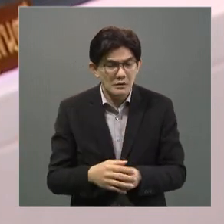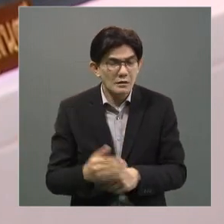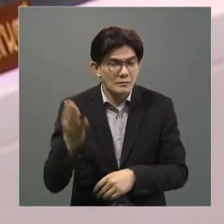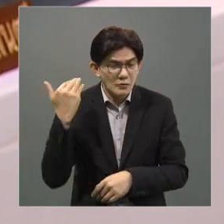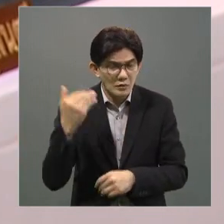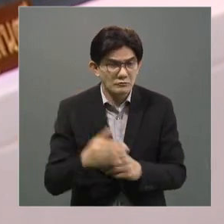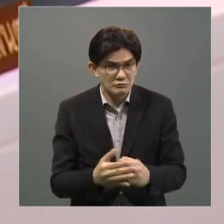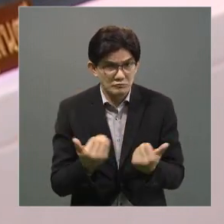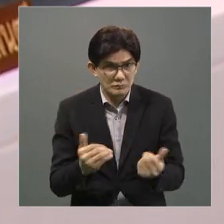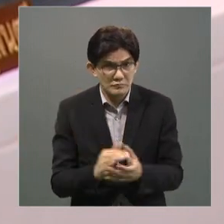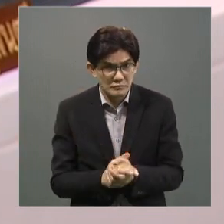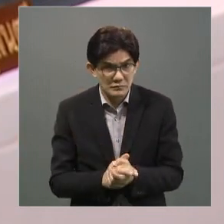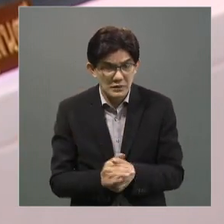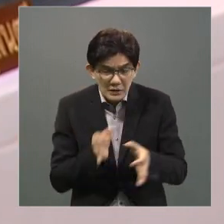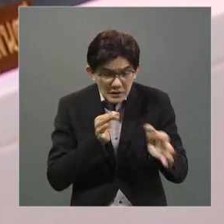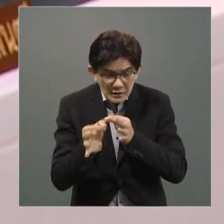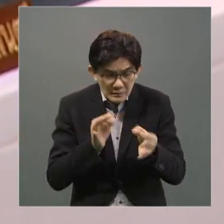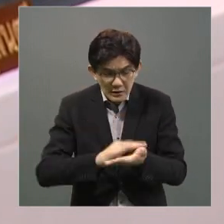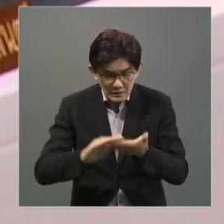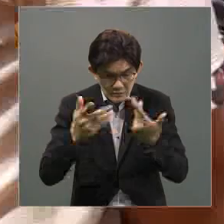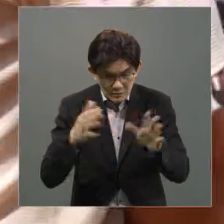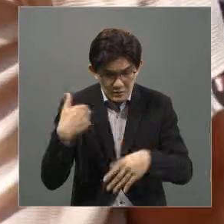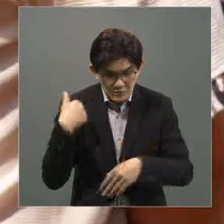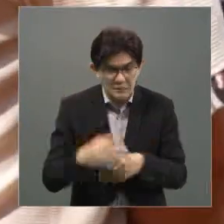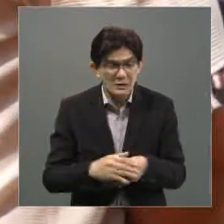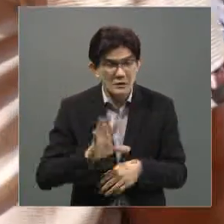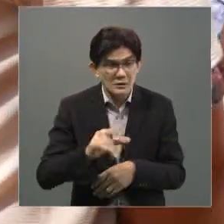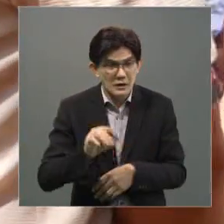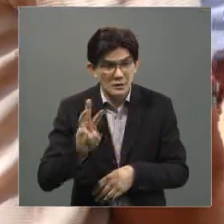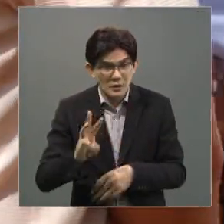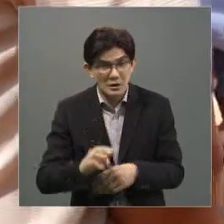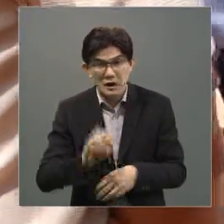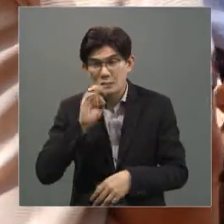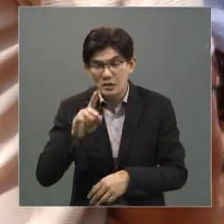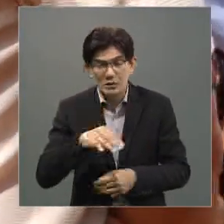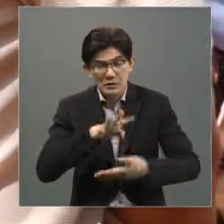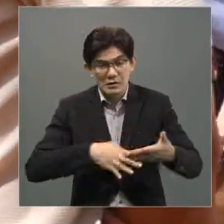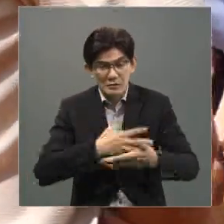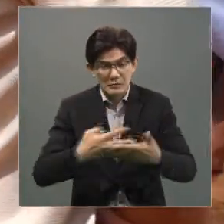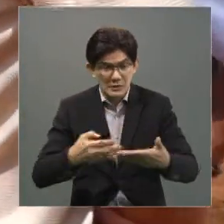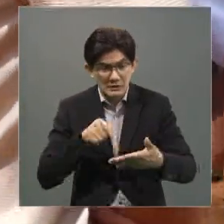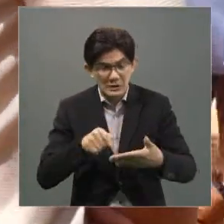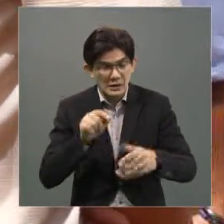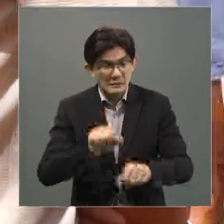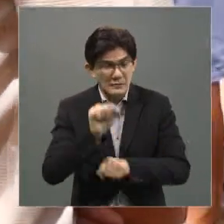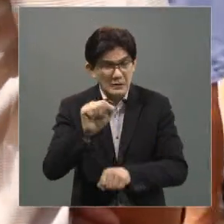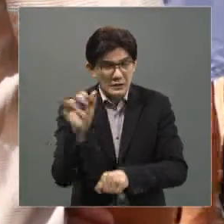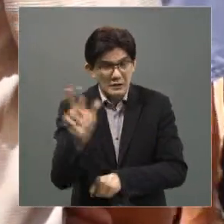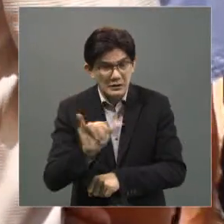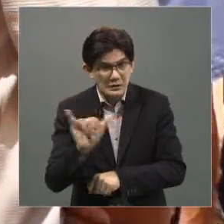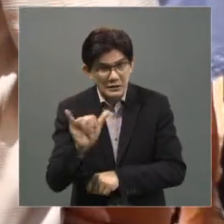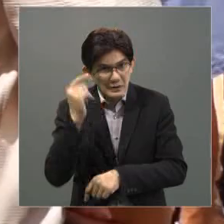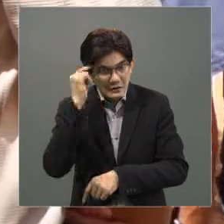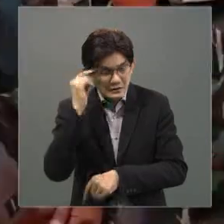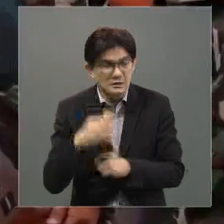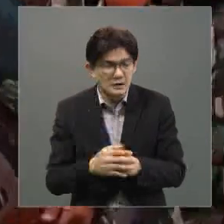จากที่ท่านธรรมนัสชี้แจงแถลงเสร็จใช่ไหมฮะคุณชัยวัฒน์ลิ้มลิขิตอักษรบอกเลยว่าแผนที่วันแมปนี้ยังไม่ได้ประกาศใช้เลยมันยังไม่ได้มีผลทางกฎ